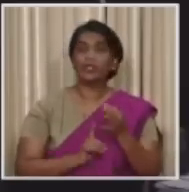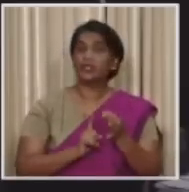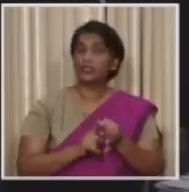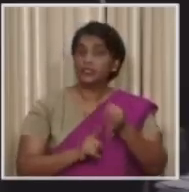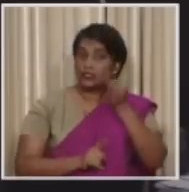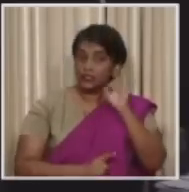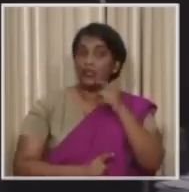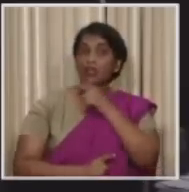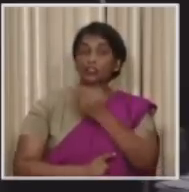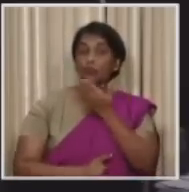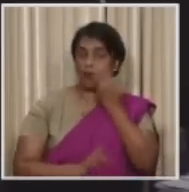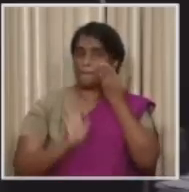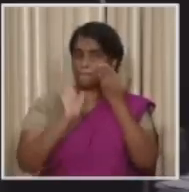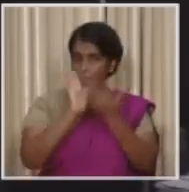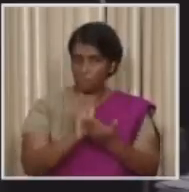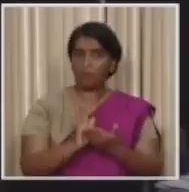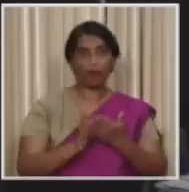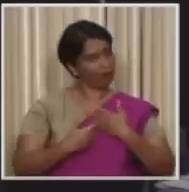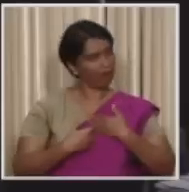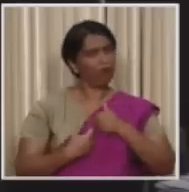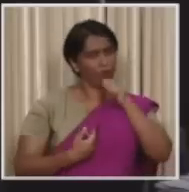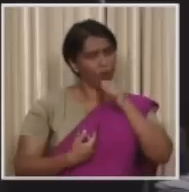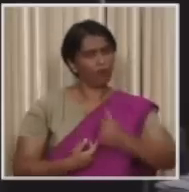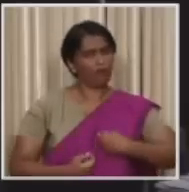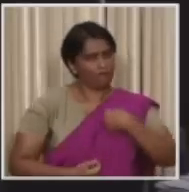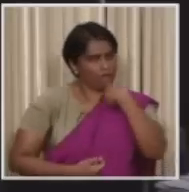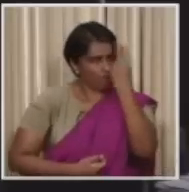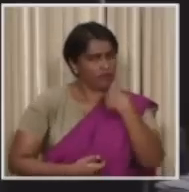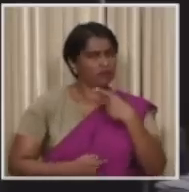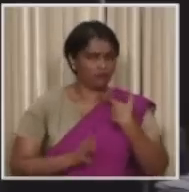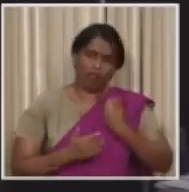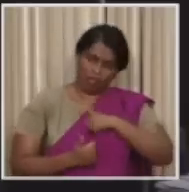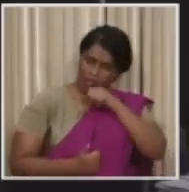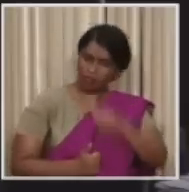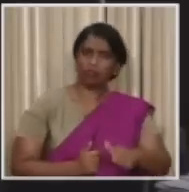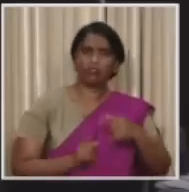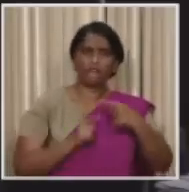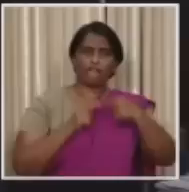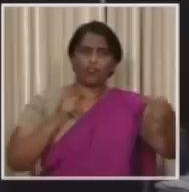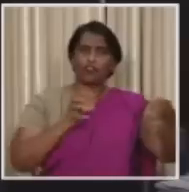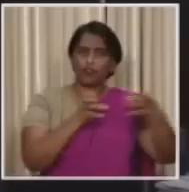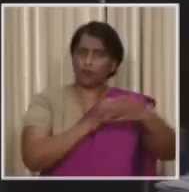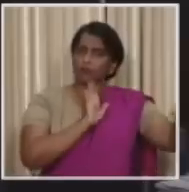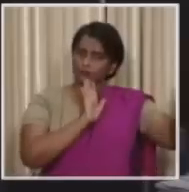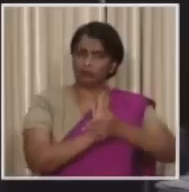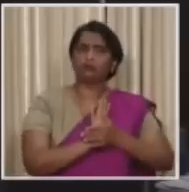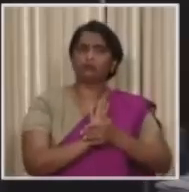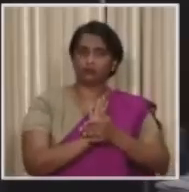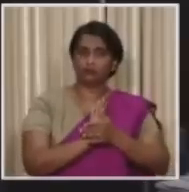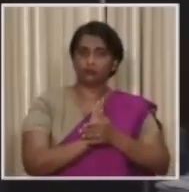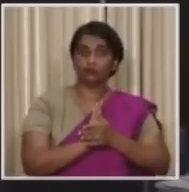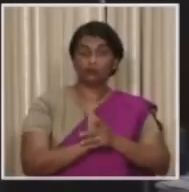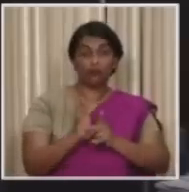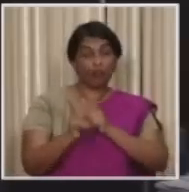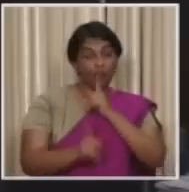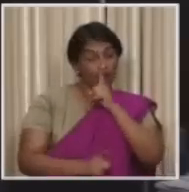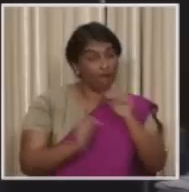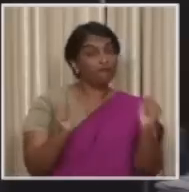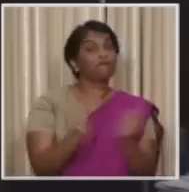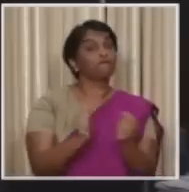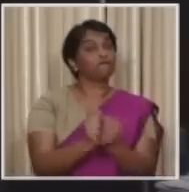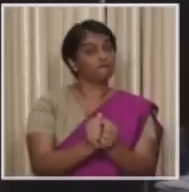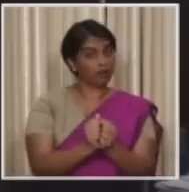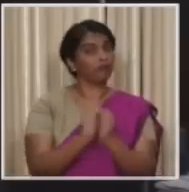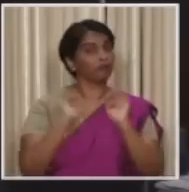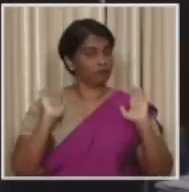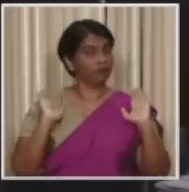ජනාධිපතිතුමාට පුළුවන් පෙන්වන්න මේ එතුමා හරිම අවංකයි විරුද්ධ පක්ෂ සම්බන්ධ කරගන්න කියලා. හරි එතුමනි එතුමයි කතා කරන්නේ walk the talk. Now he can walk the talk